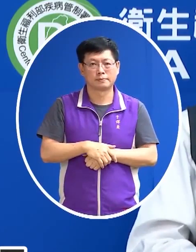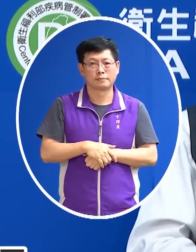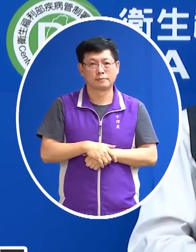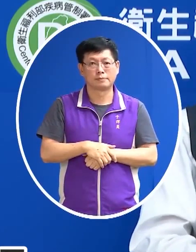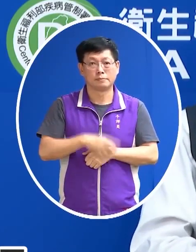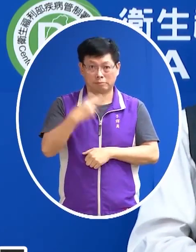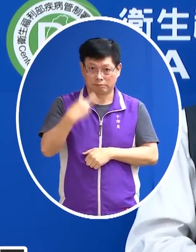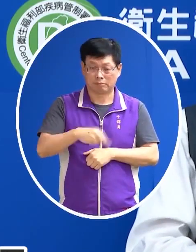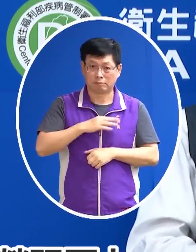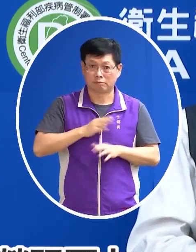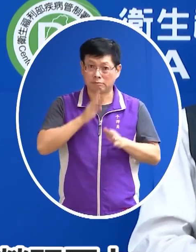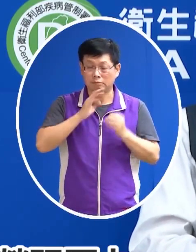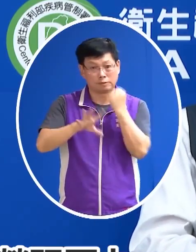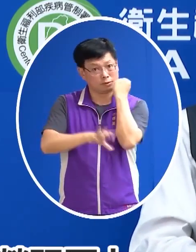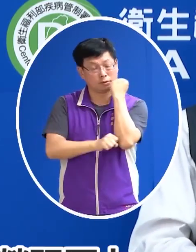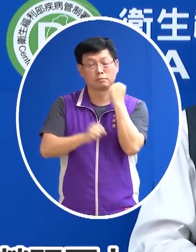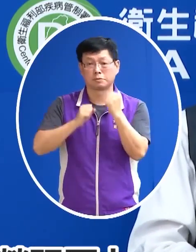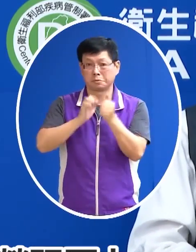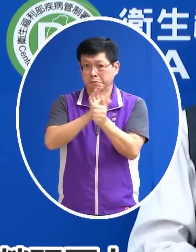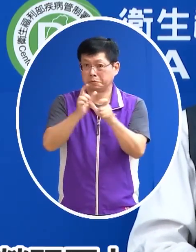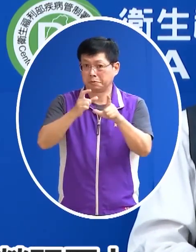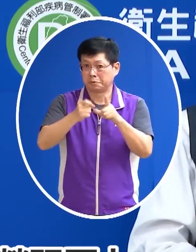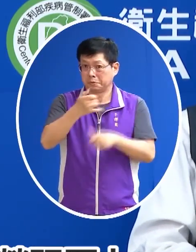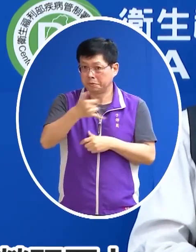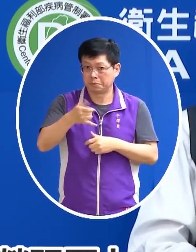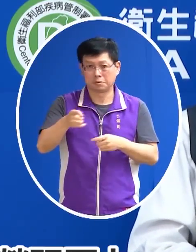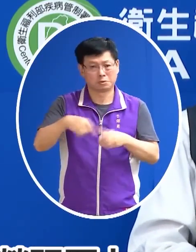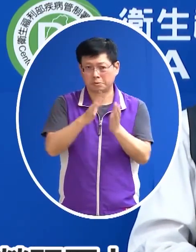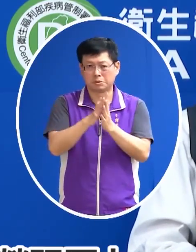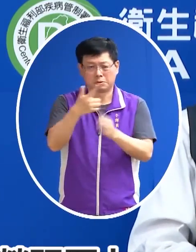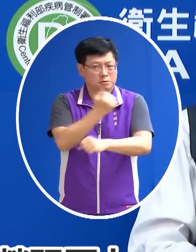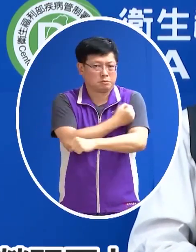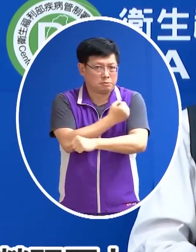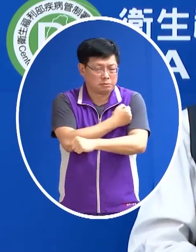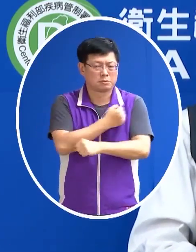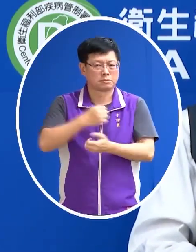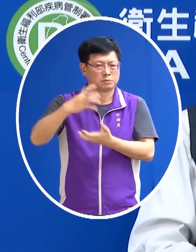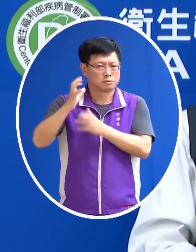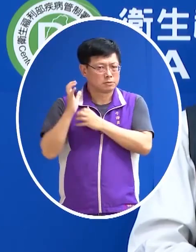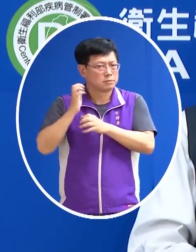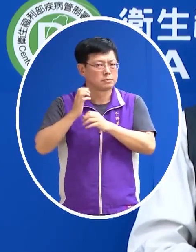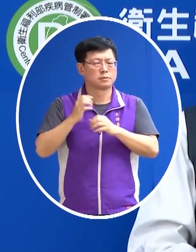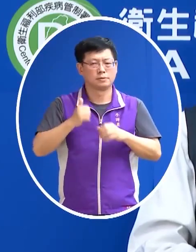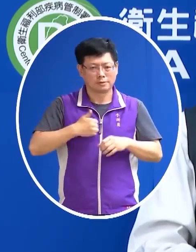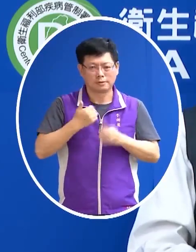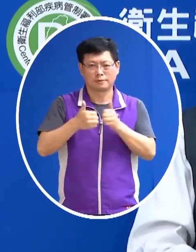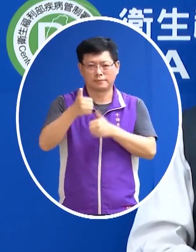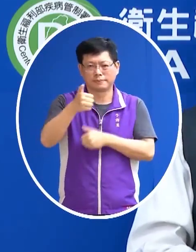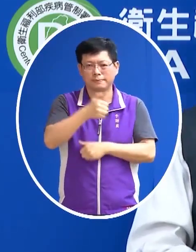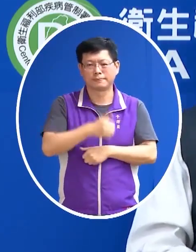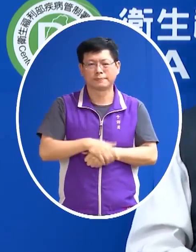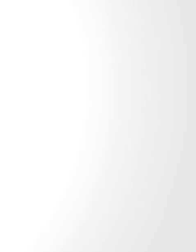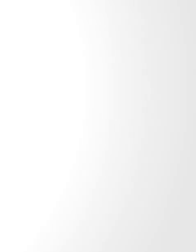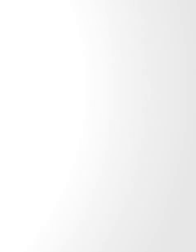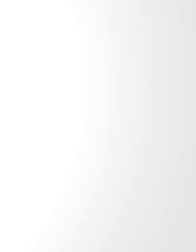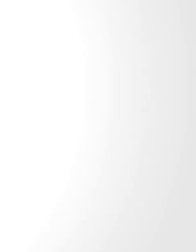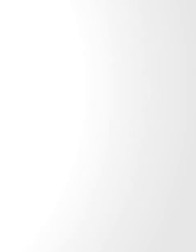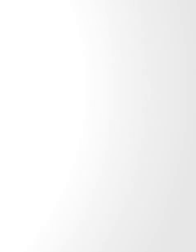度对于我们基层的人员在这个时候承担的这样的一个辛劳跟压力，也表达我们的谢意。